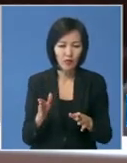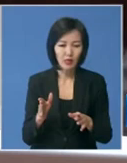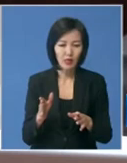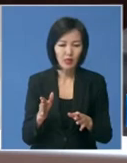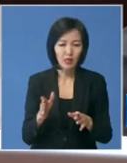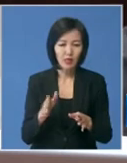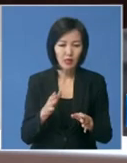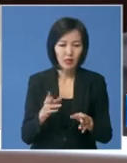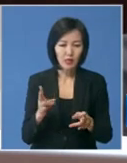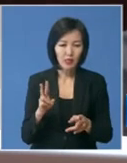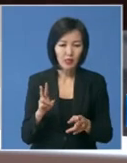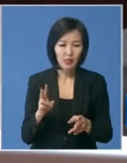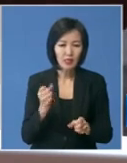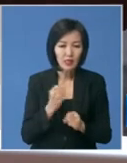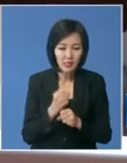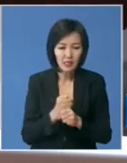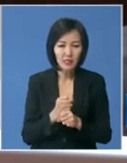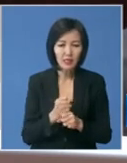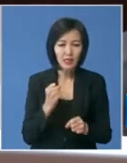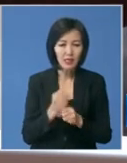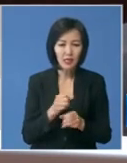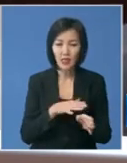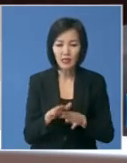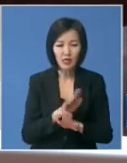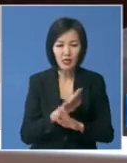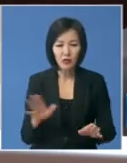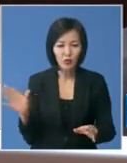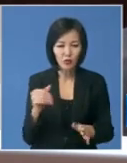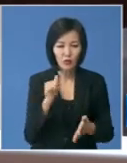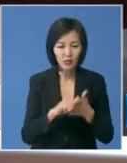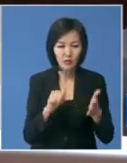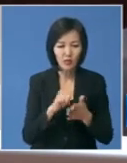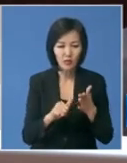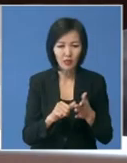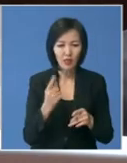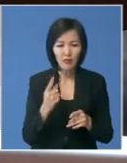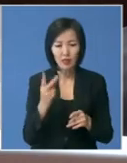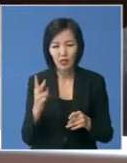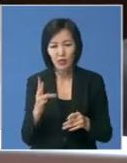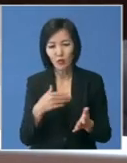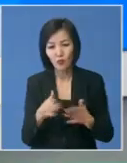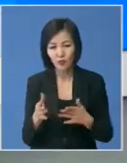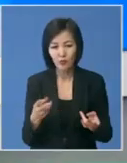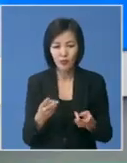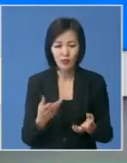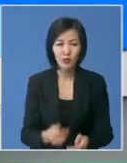жоқ. По району, мына мысалы, 3 пункты болса, замечание. Сол біреуі жасалды ма, екеуі жасалды ма, қанша болады?